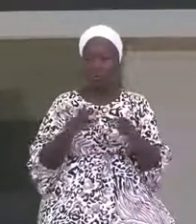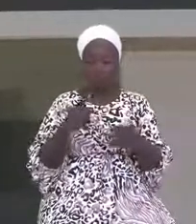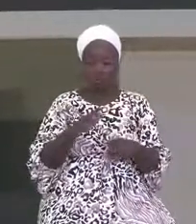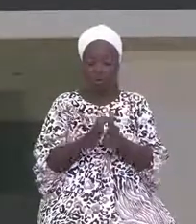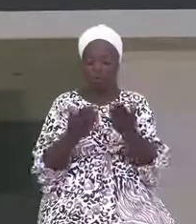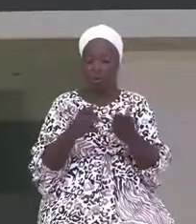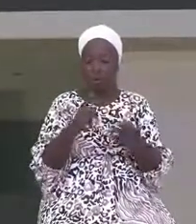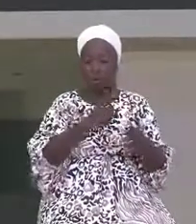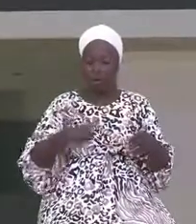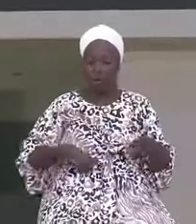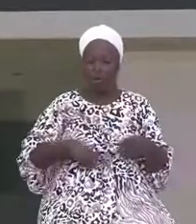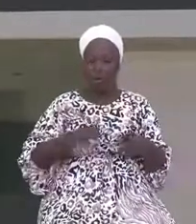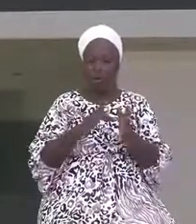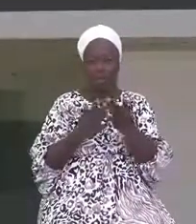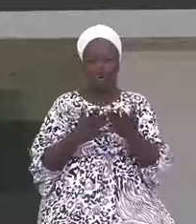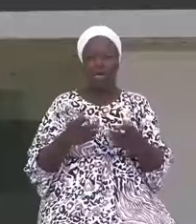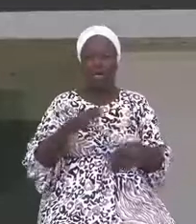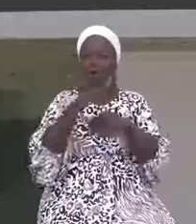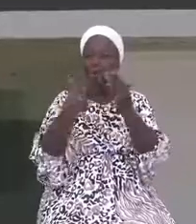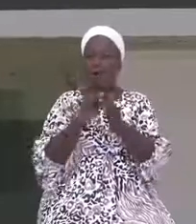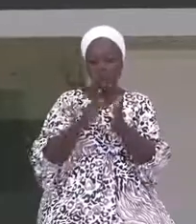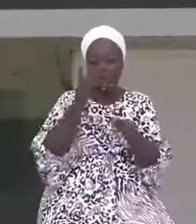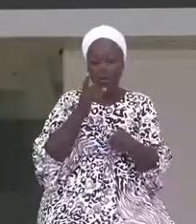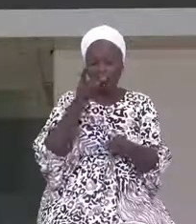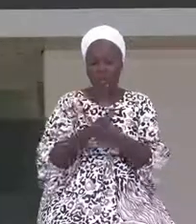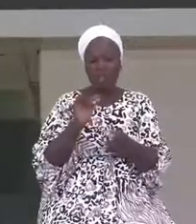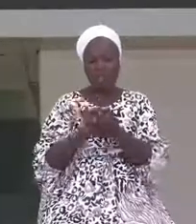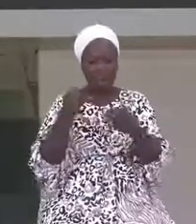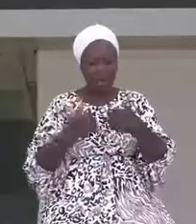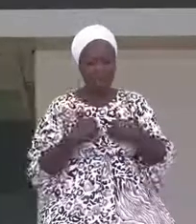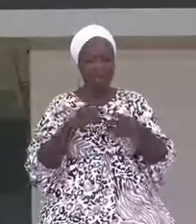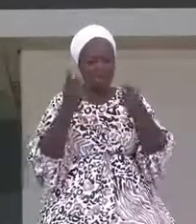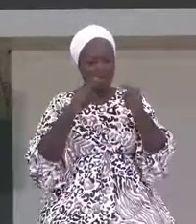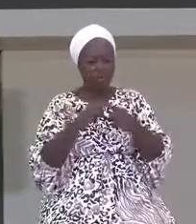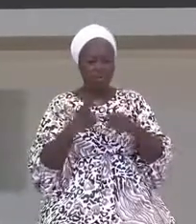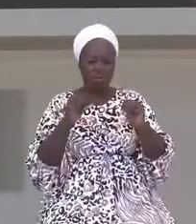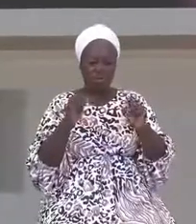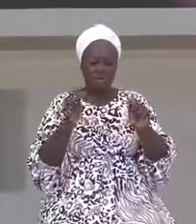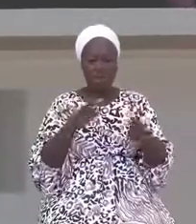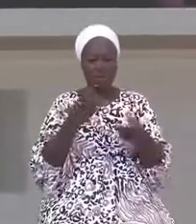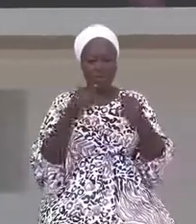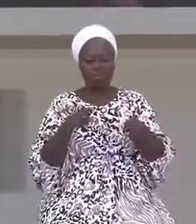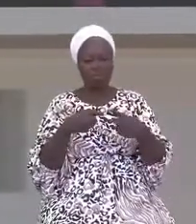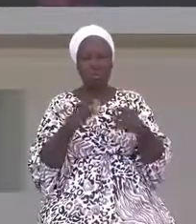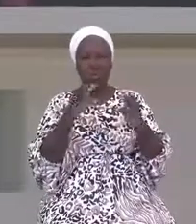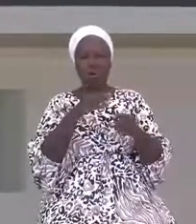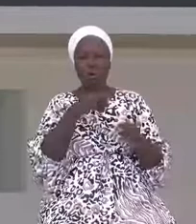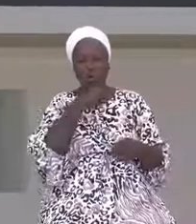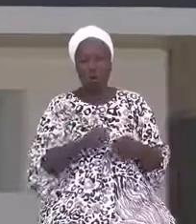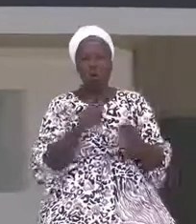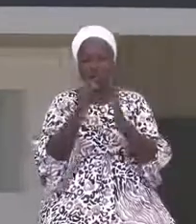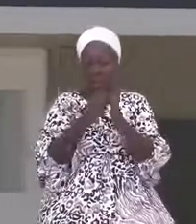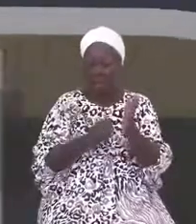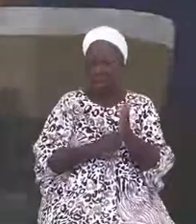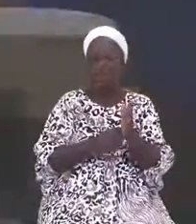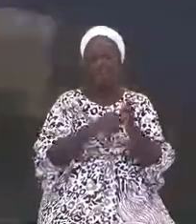les psaumes, les promesses que nous avons là-bas. Et tu viens en Matthieu, regarde les promesses qui sont là-bas. Marc,